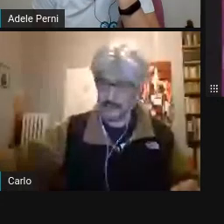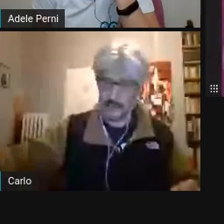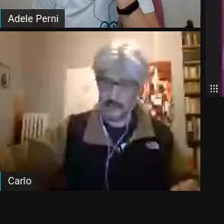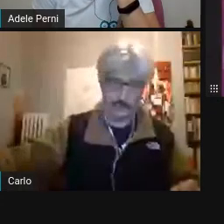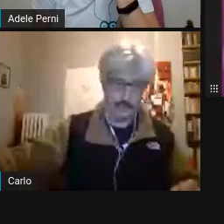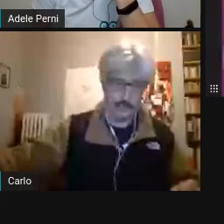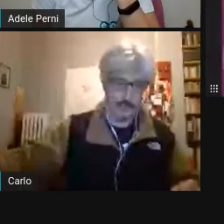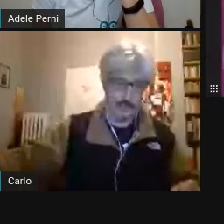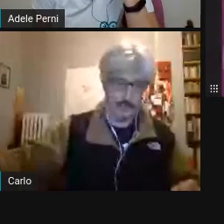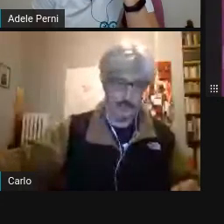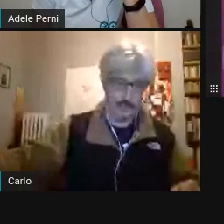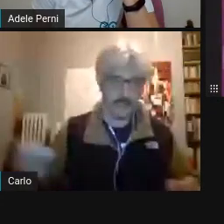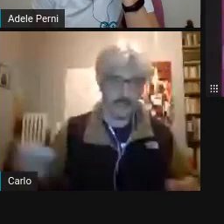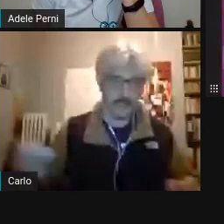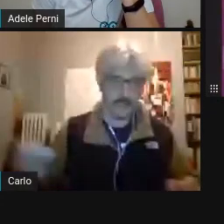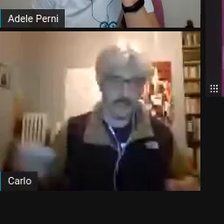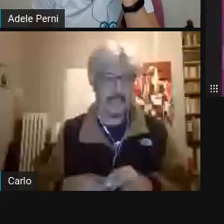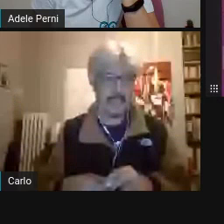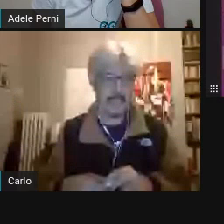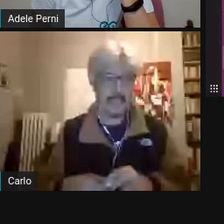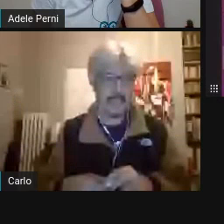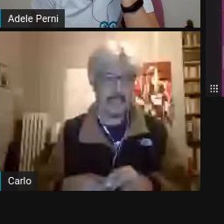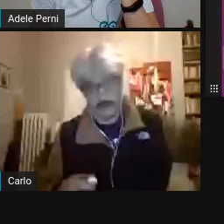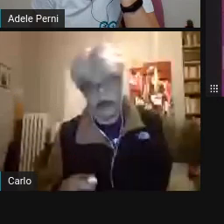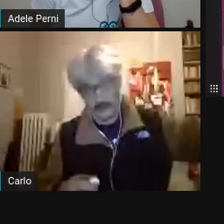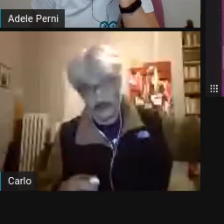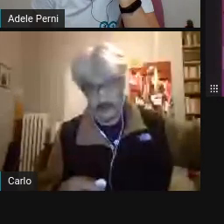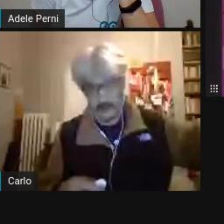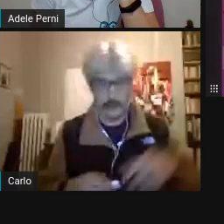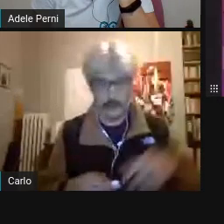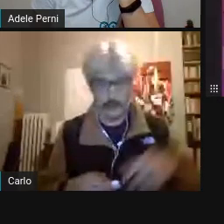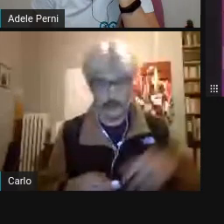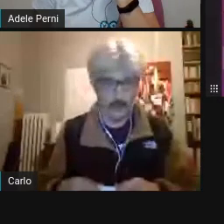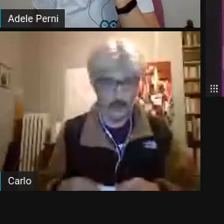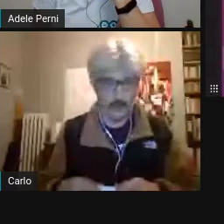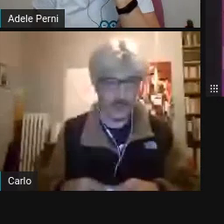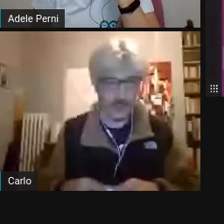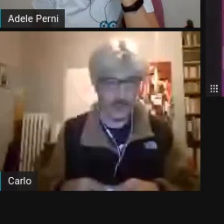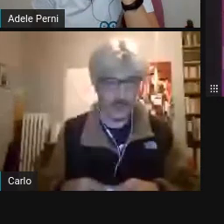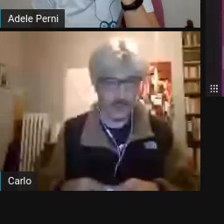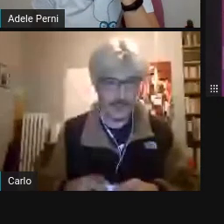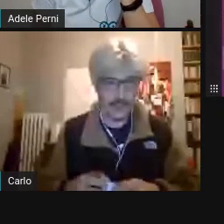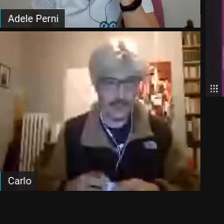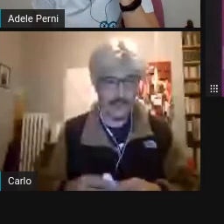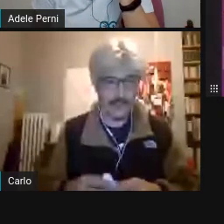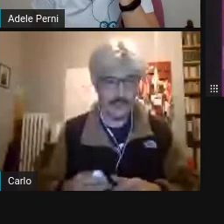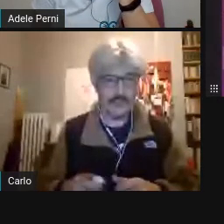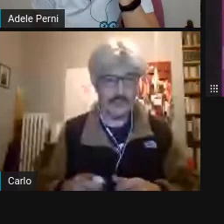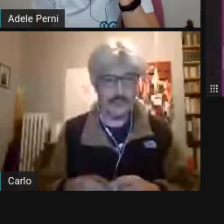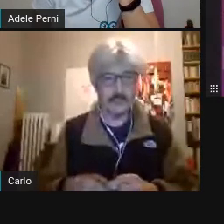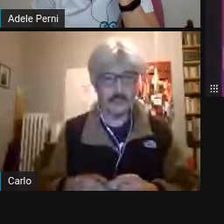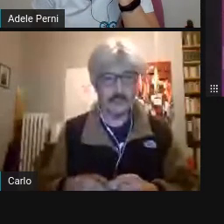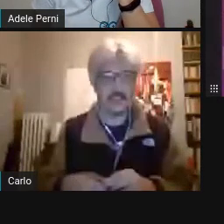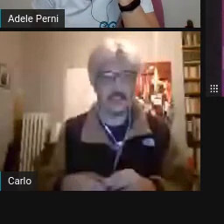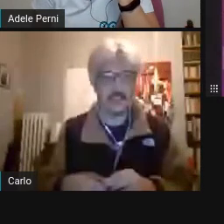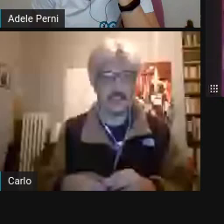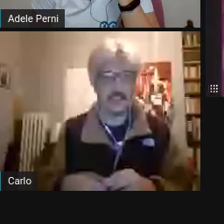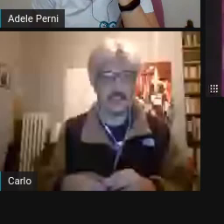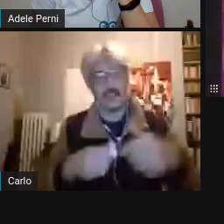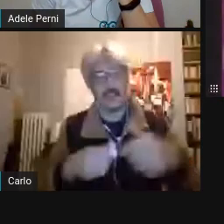si sta specializzando sul turismo Milano che ha sposato la sua vocazione più legata al design